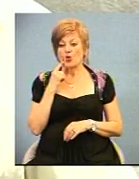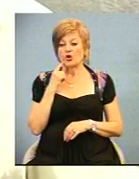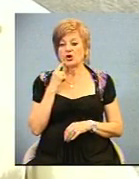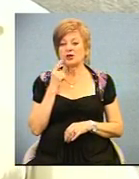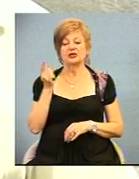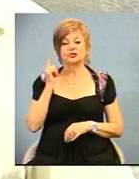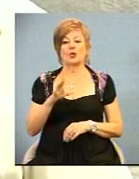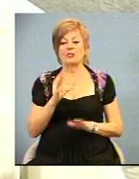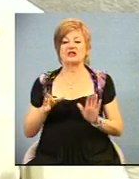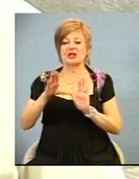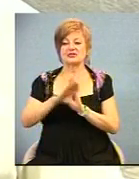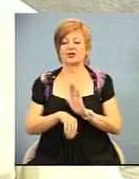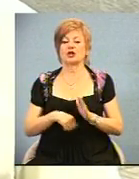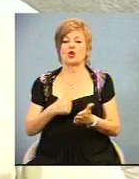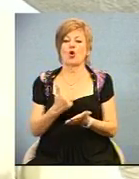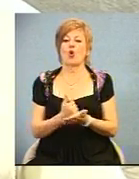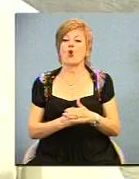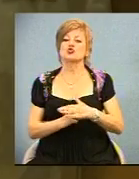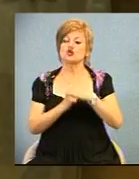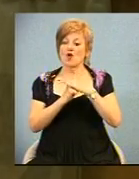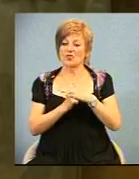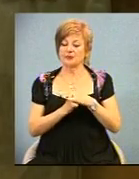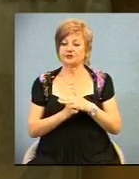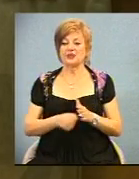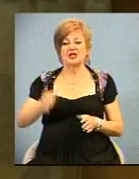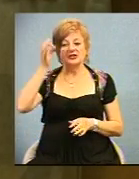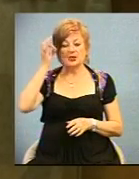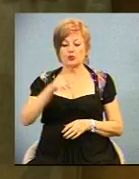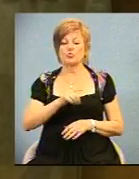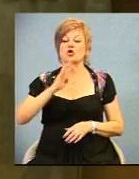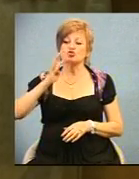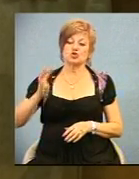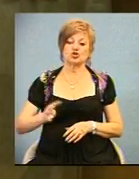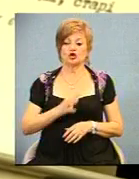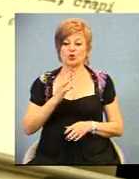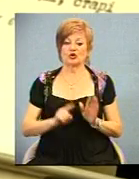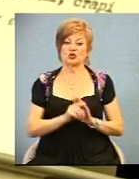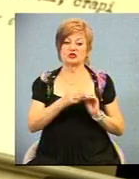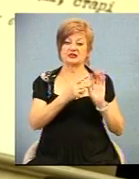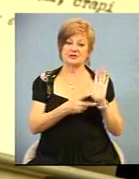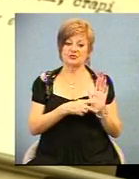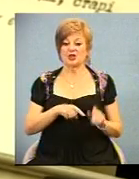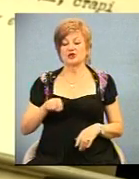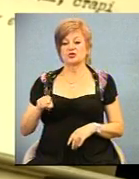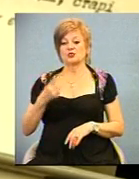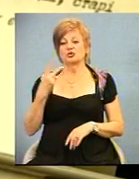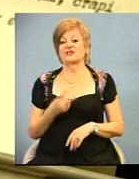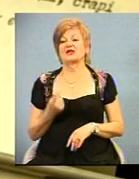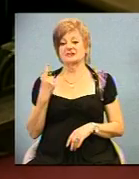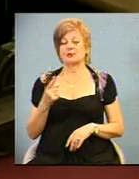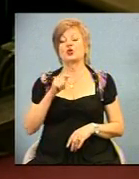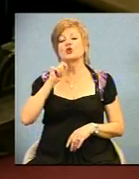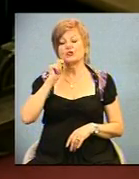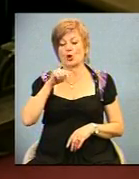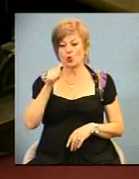тоді була закладена основа нашої державності. Нагадаю, впродовж 4 років, із 2017 по 2021,